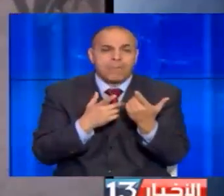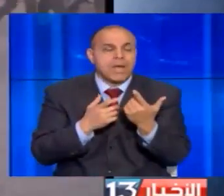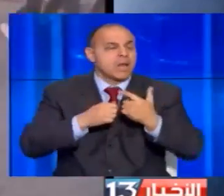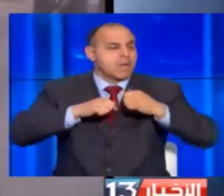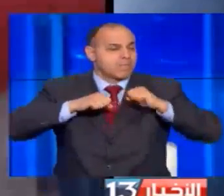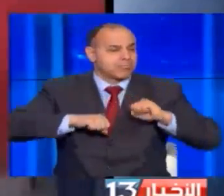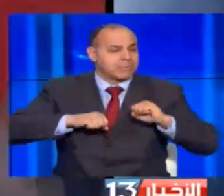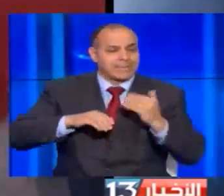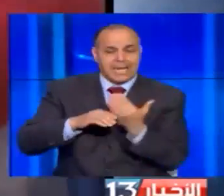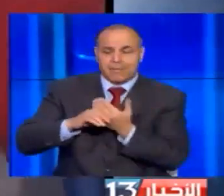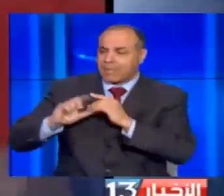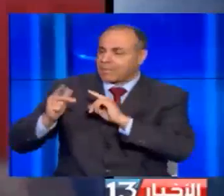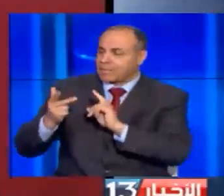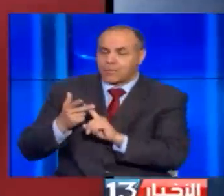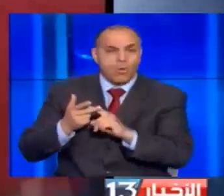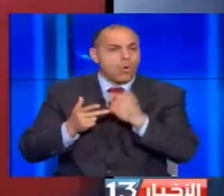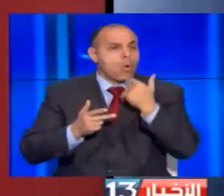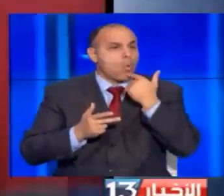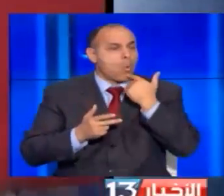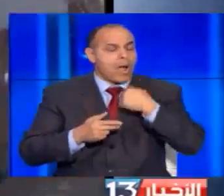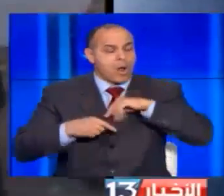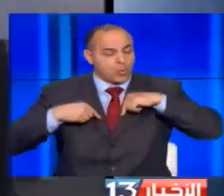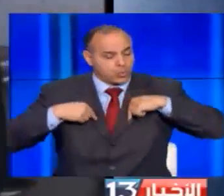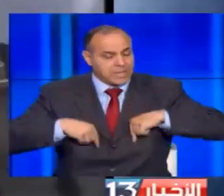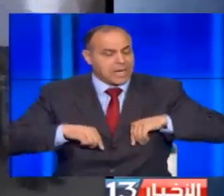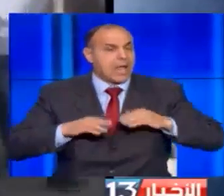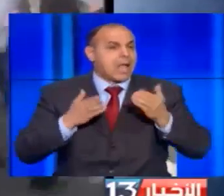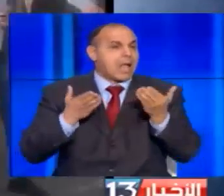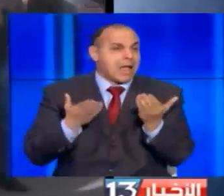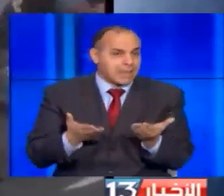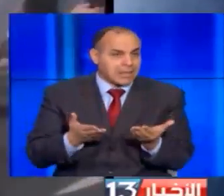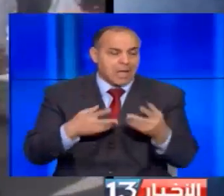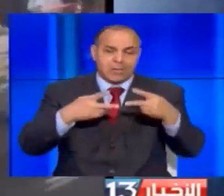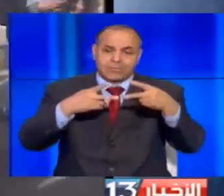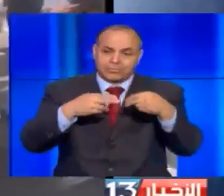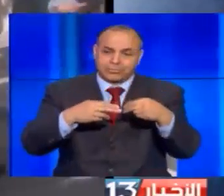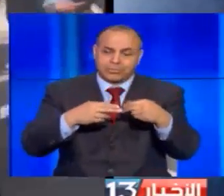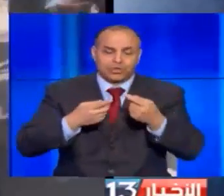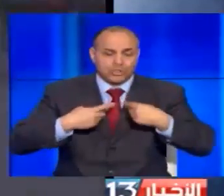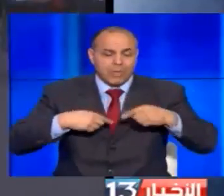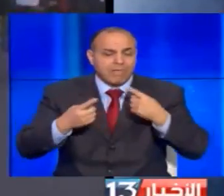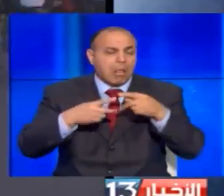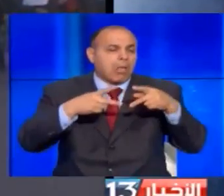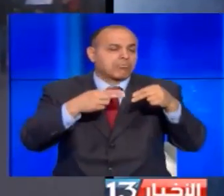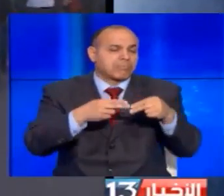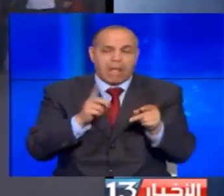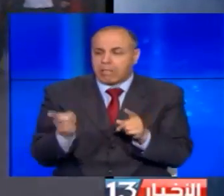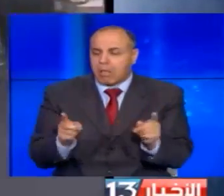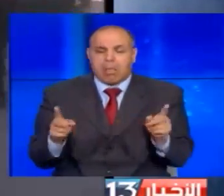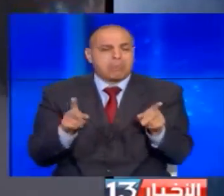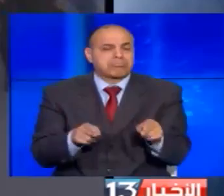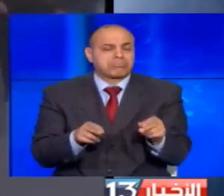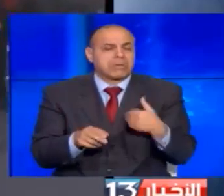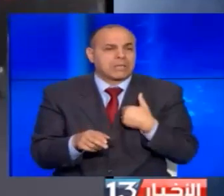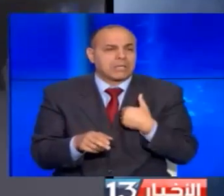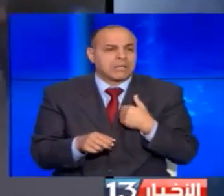العامة للتعليم الثانوي وسلطة الإشراف، حيث انقطعت جلسات التفاوض بين الطرفين